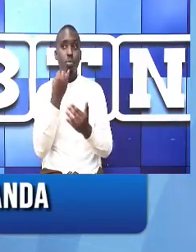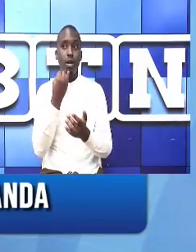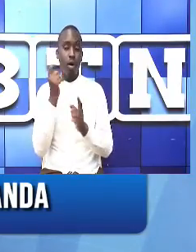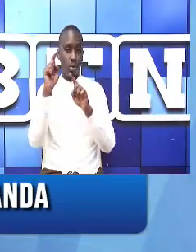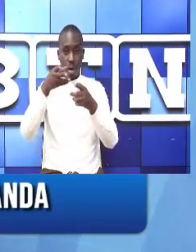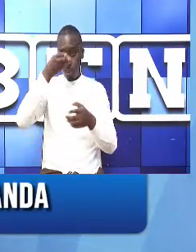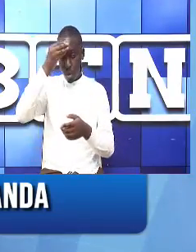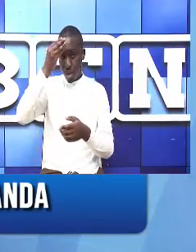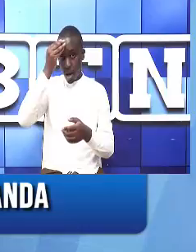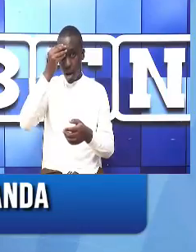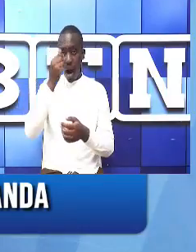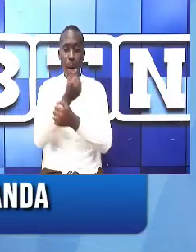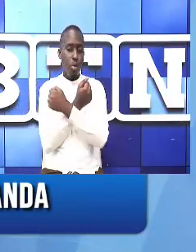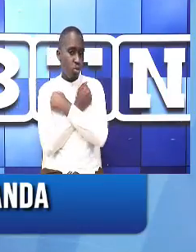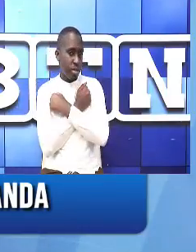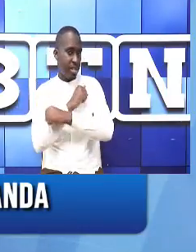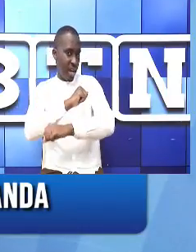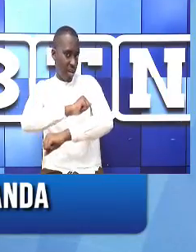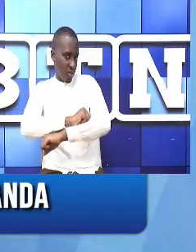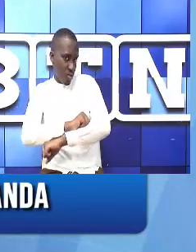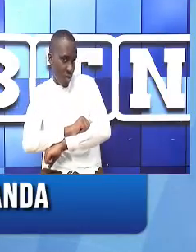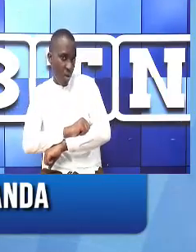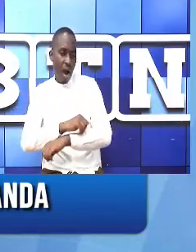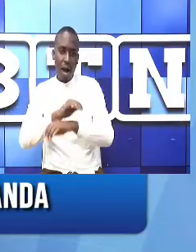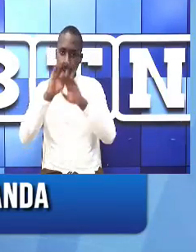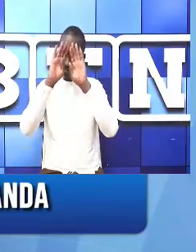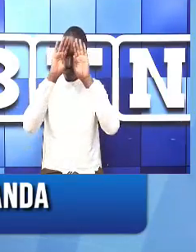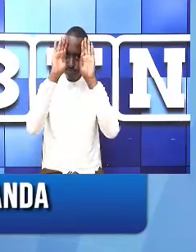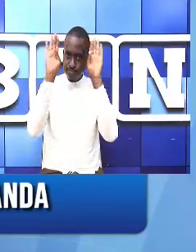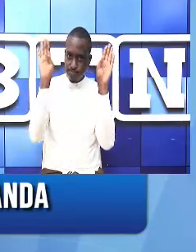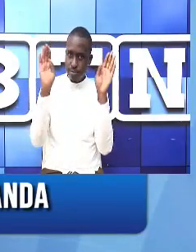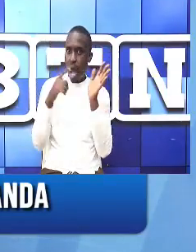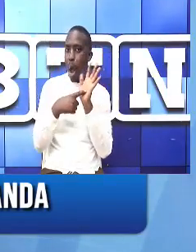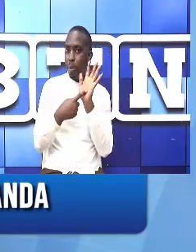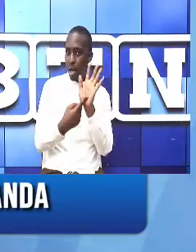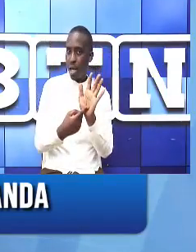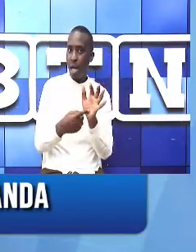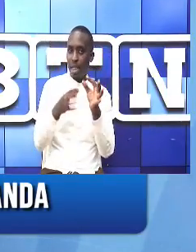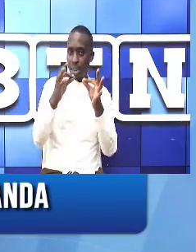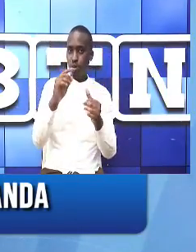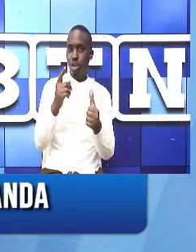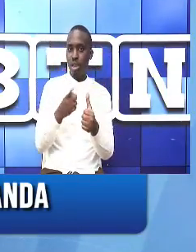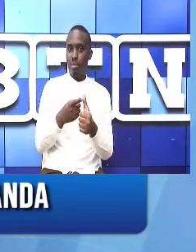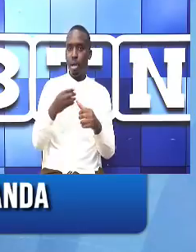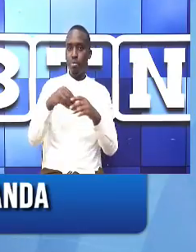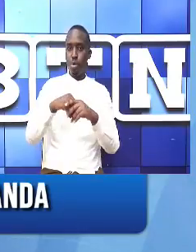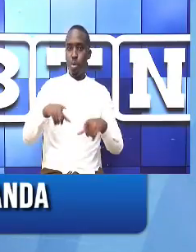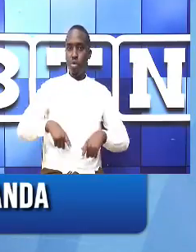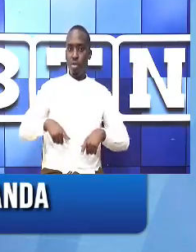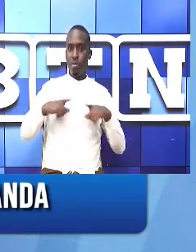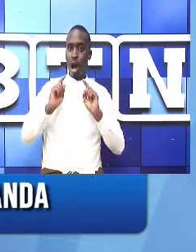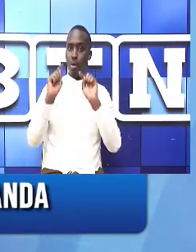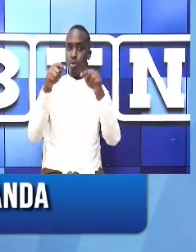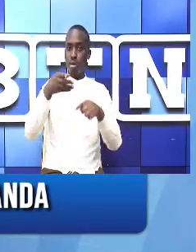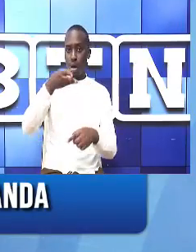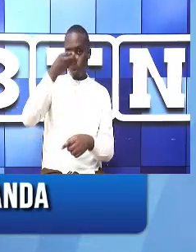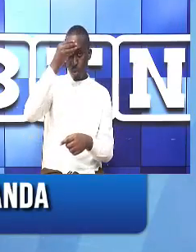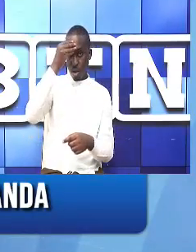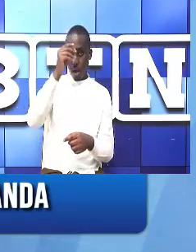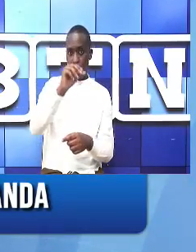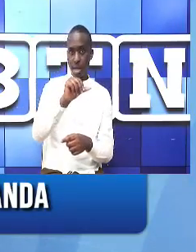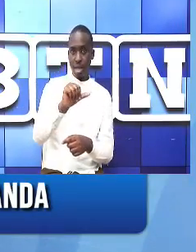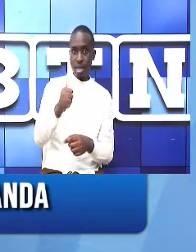kwiga amukundisha ishuri amujijura amwereka ko umusingi wa mbere w'ubuzima ari ukujya kwiga ikindi